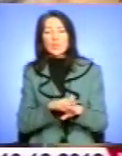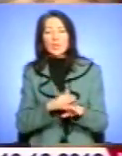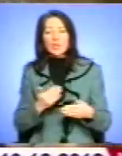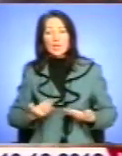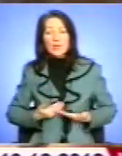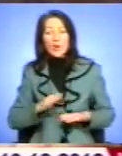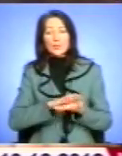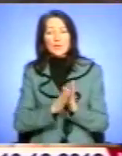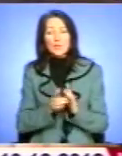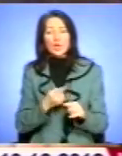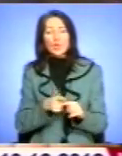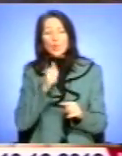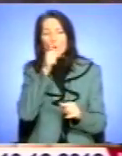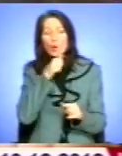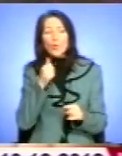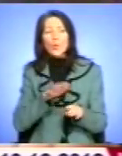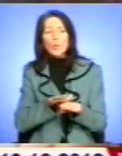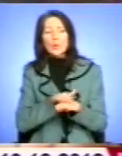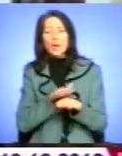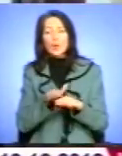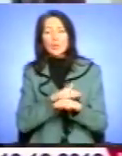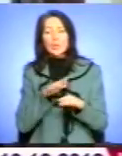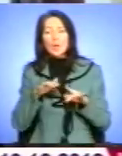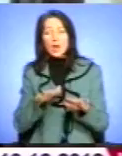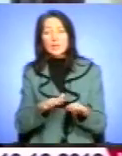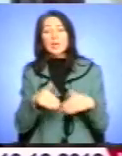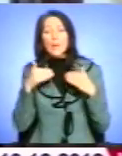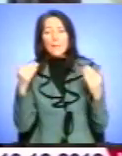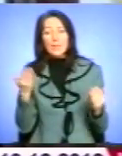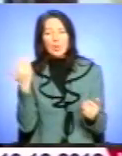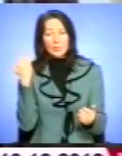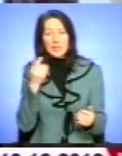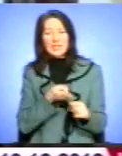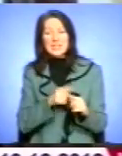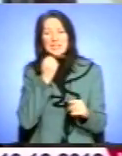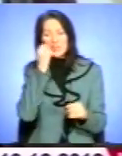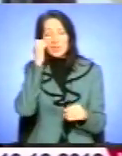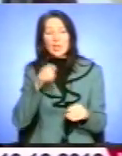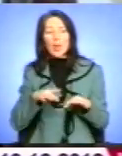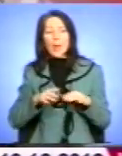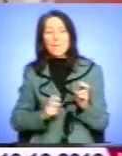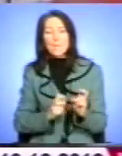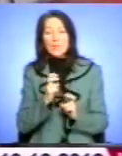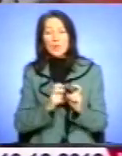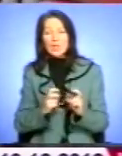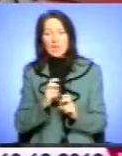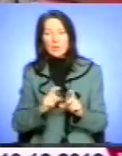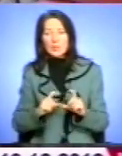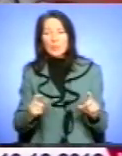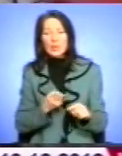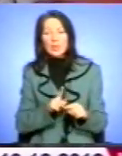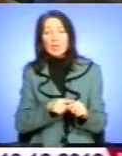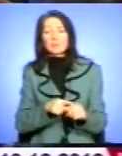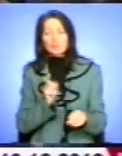року благодійна акція у Карітасі масштабніша, ніж торік. Все завдяки підприємцям, які традиційно долучаються до її проведення. Тому усім,